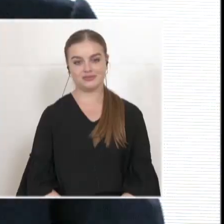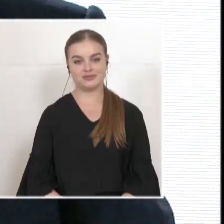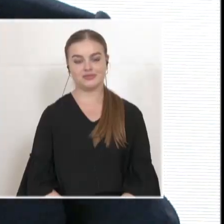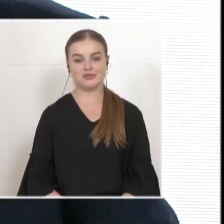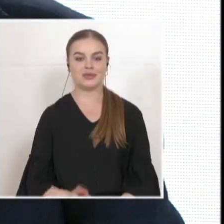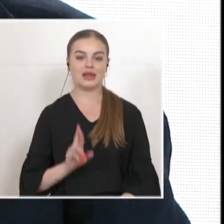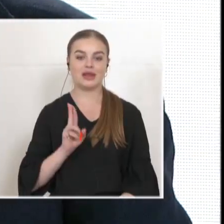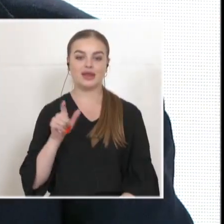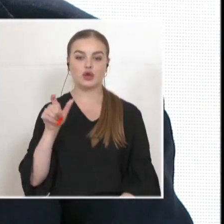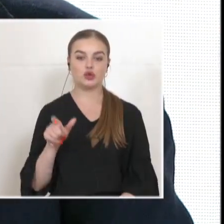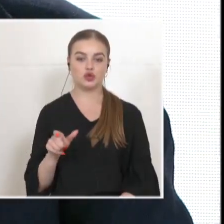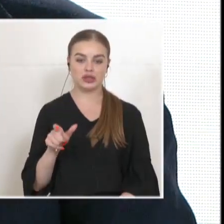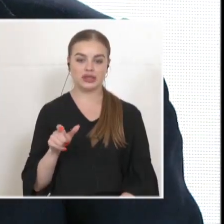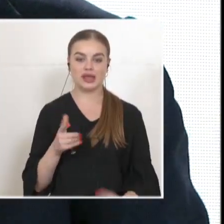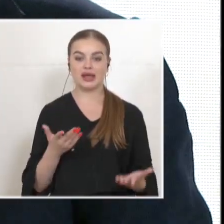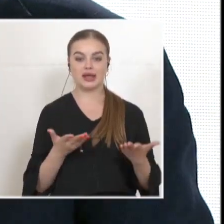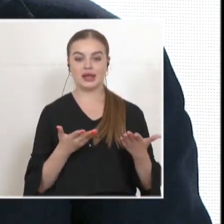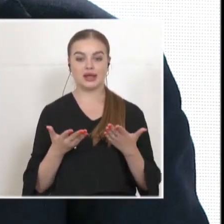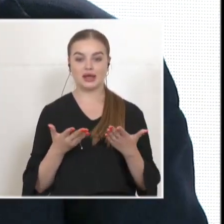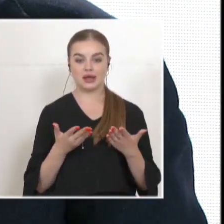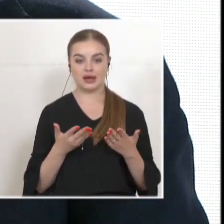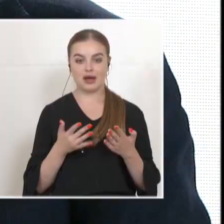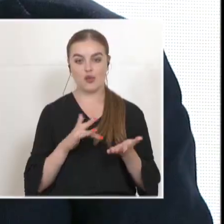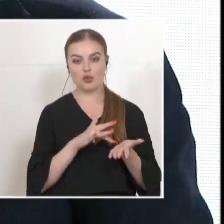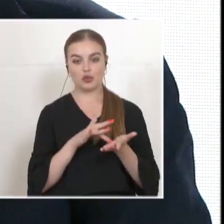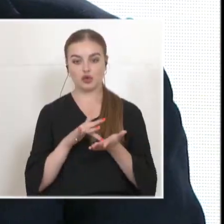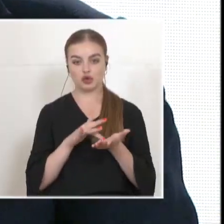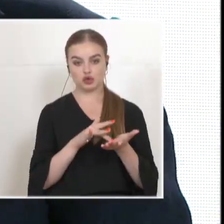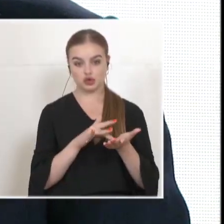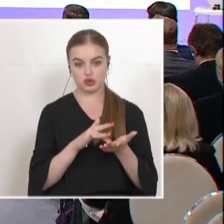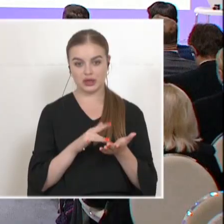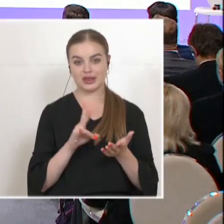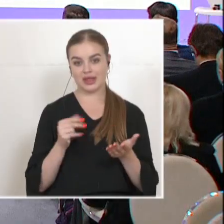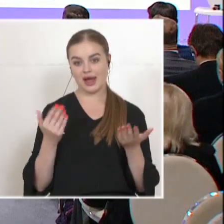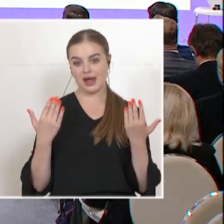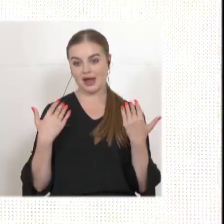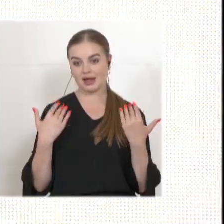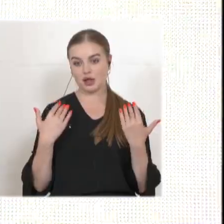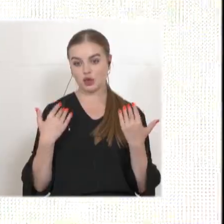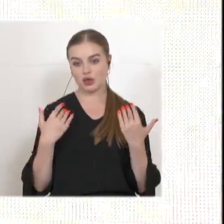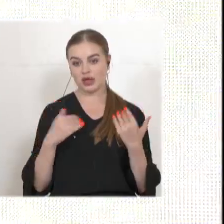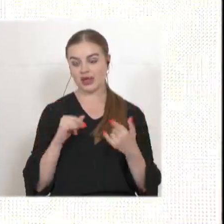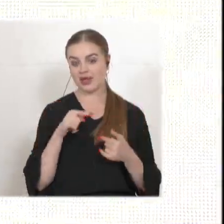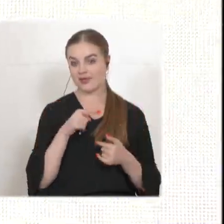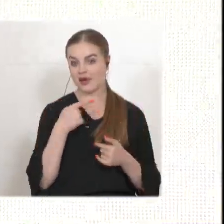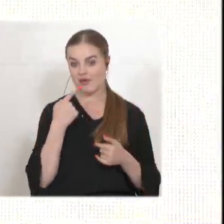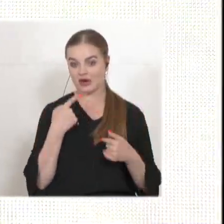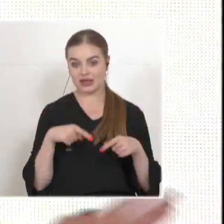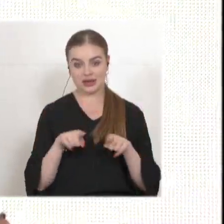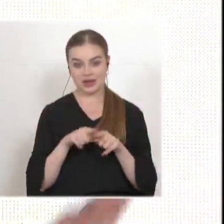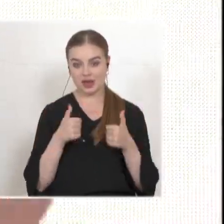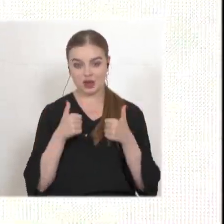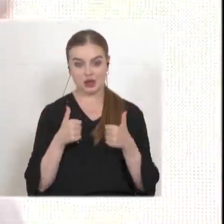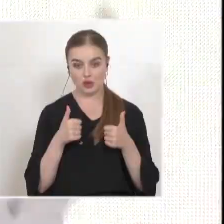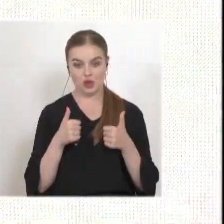Як людина, яка подорожує на канікулах, то ви говорите так добре англійською мовою, можливо,